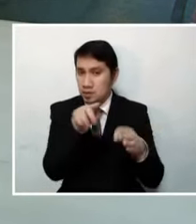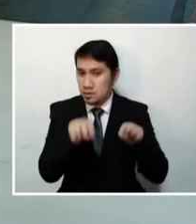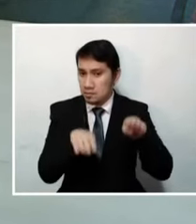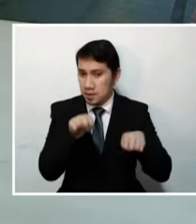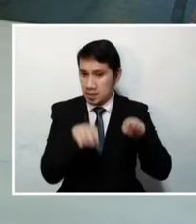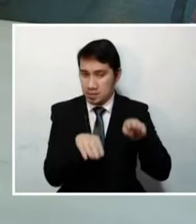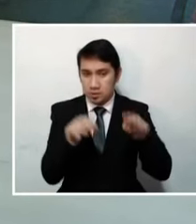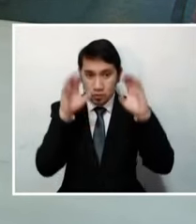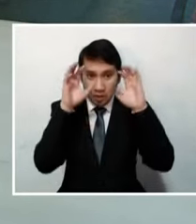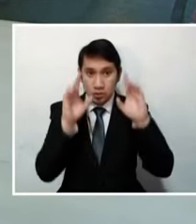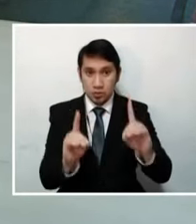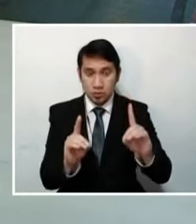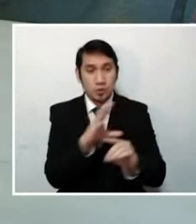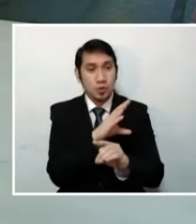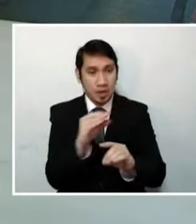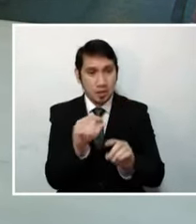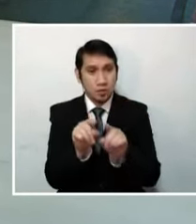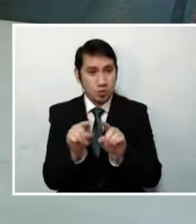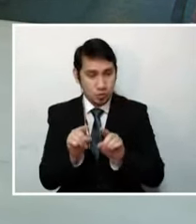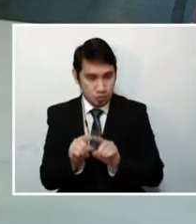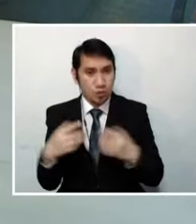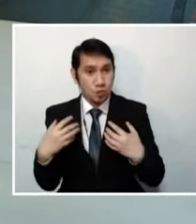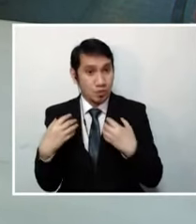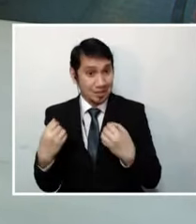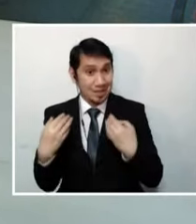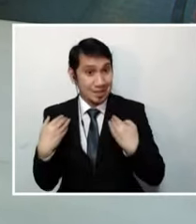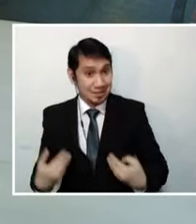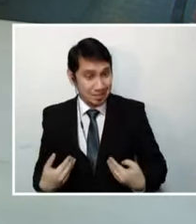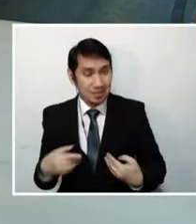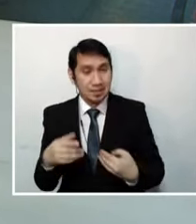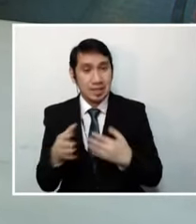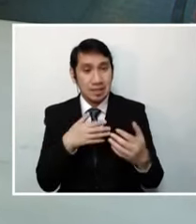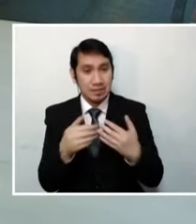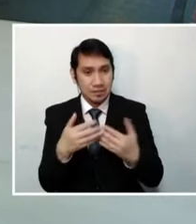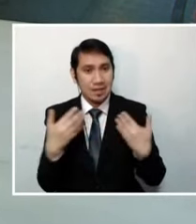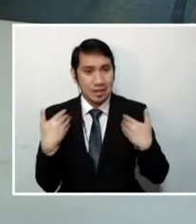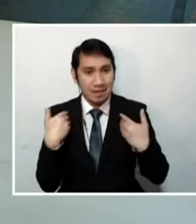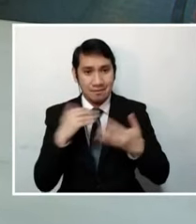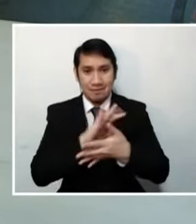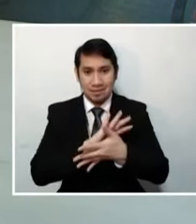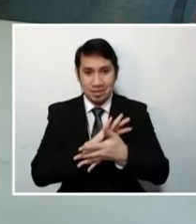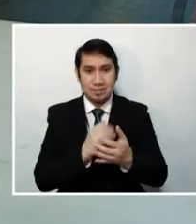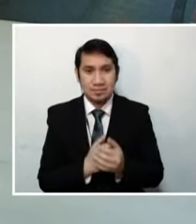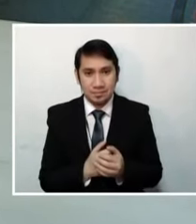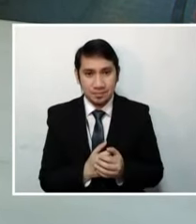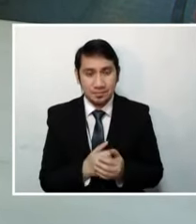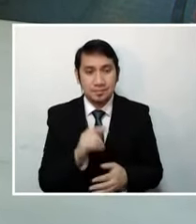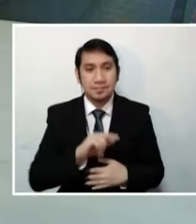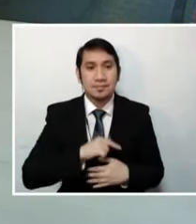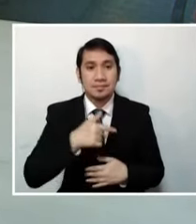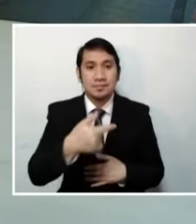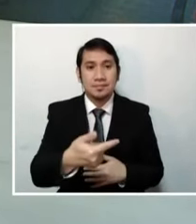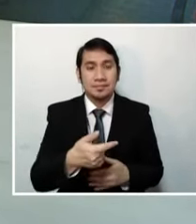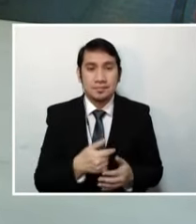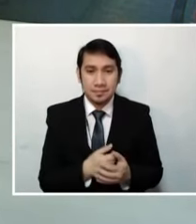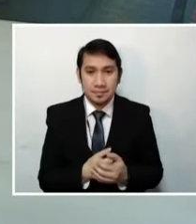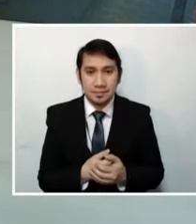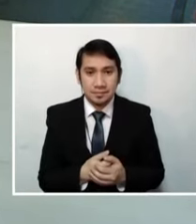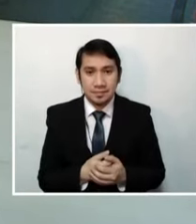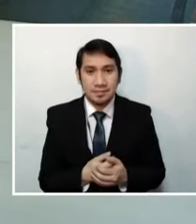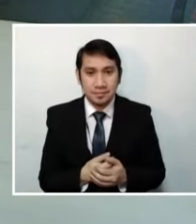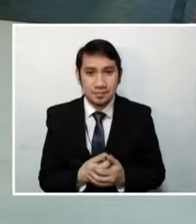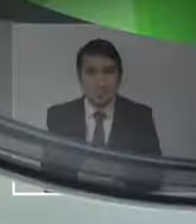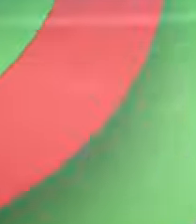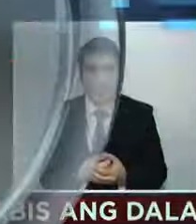ang edukasyon at kalusugan sa gitna ng banta ng coronavirus. Nagpapatrol, Ara